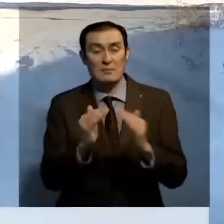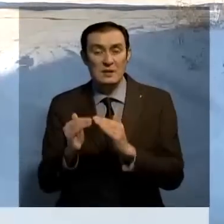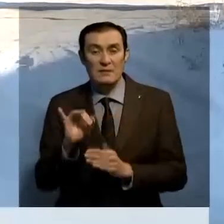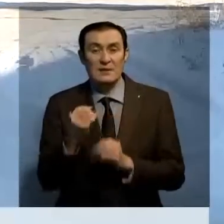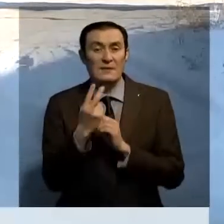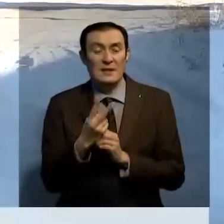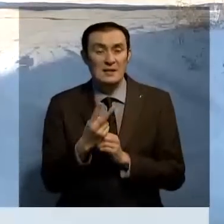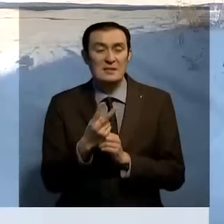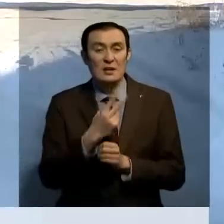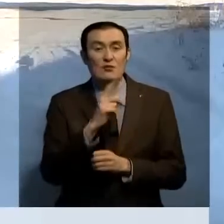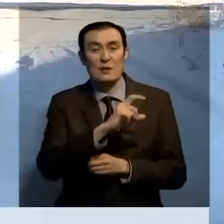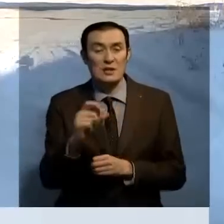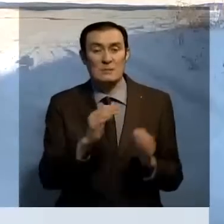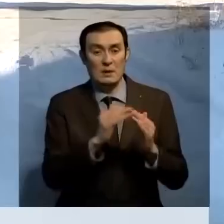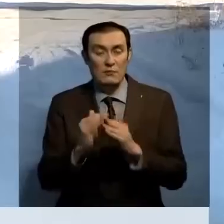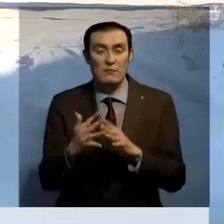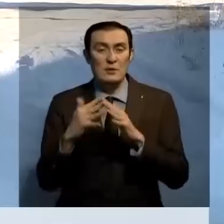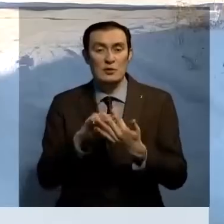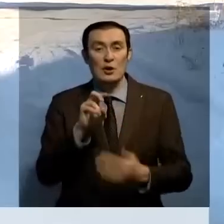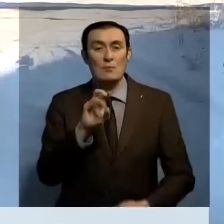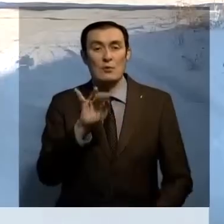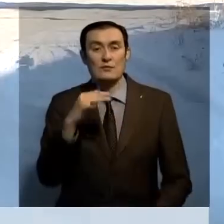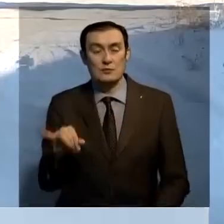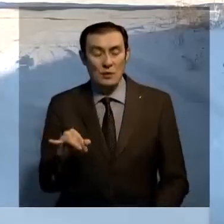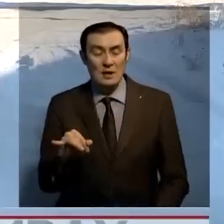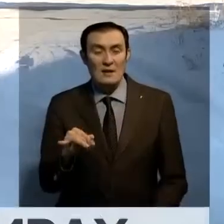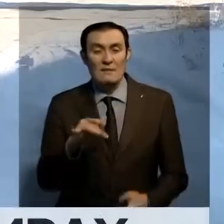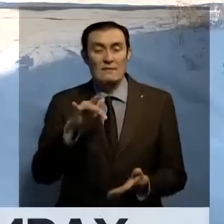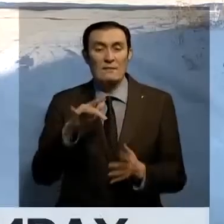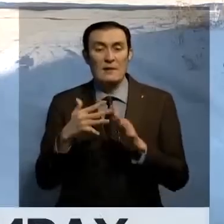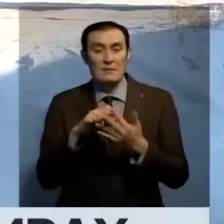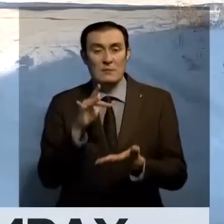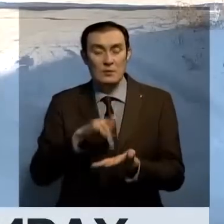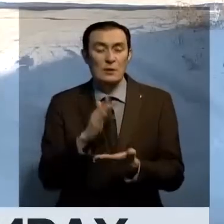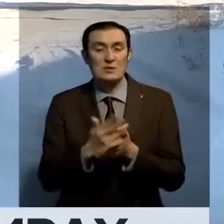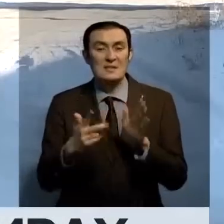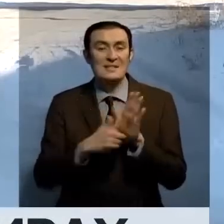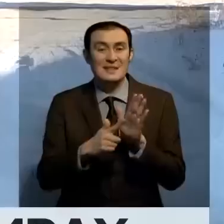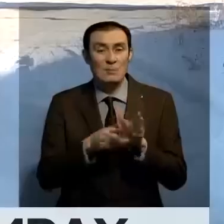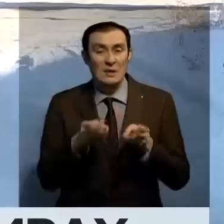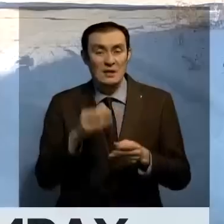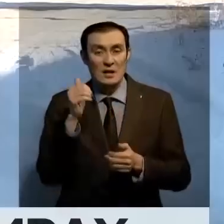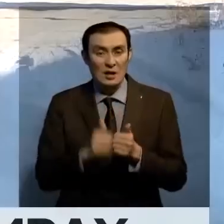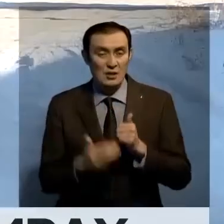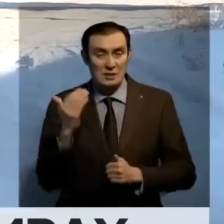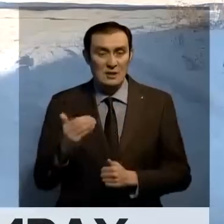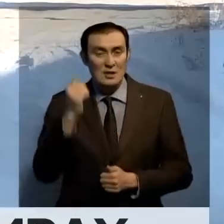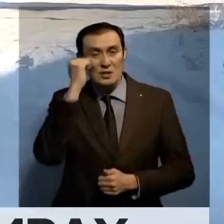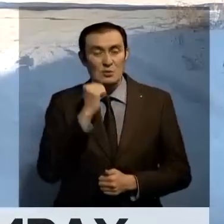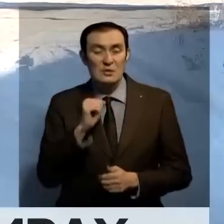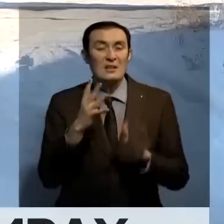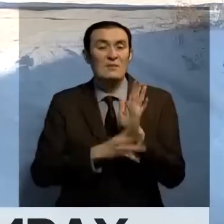и 12 двухэтажек в поселке Боровской. Всего же в райцентре насчитывается 7 котельных. Каждая из них изношена